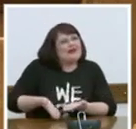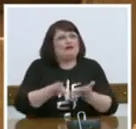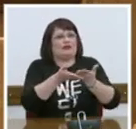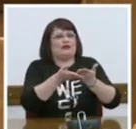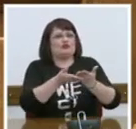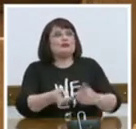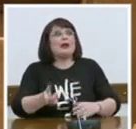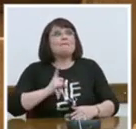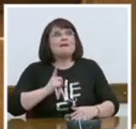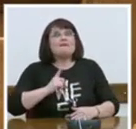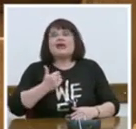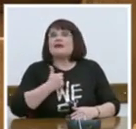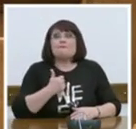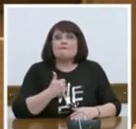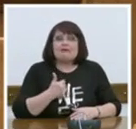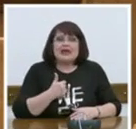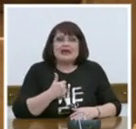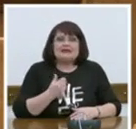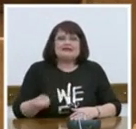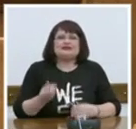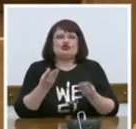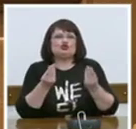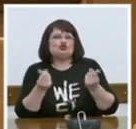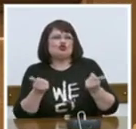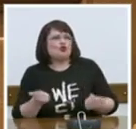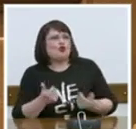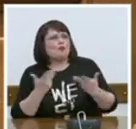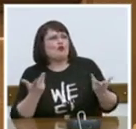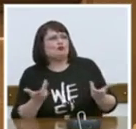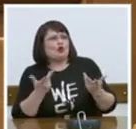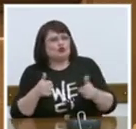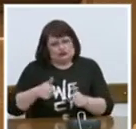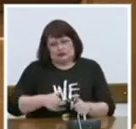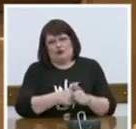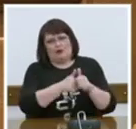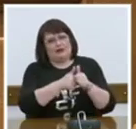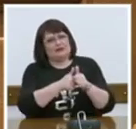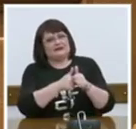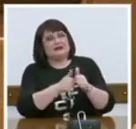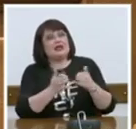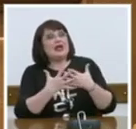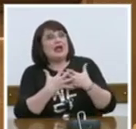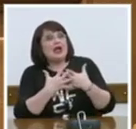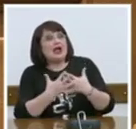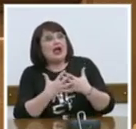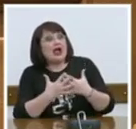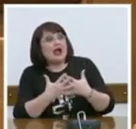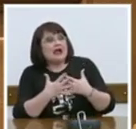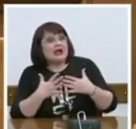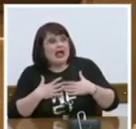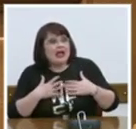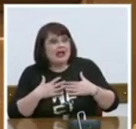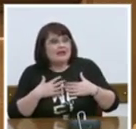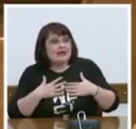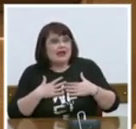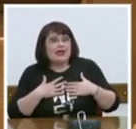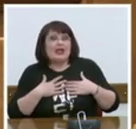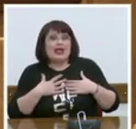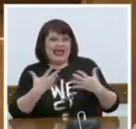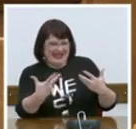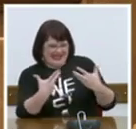περιμένετε από μας νέα τακτική κι αν μπορείτε ακολουθήστε. Με αγκάθια θα μας ματώνετε, λουλούδια θα σας